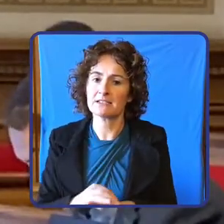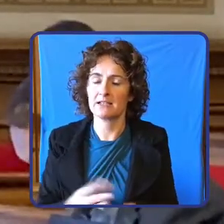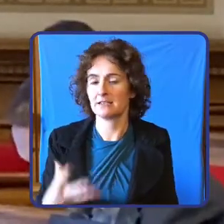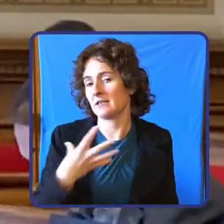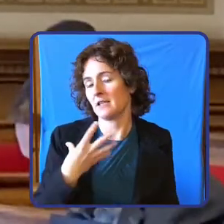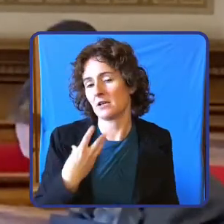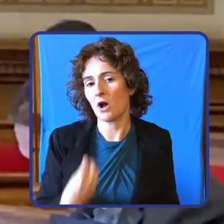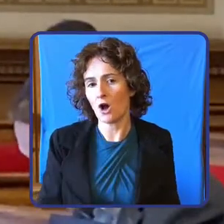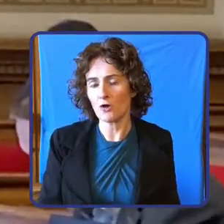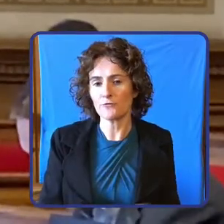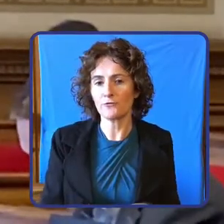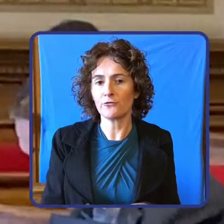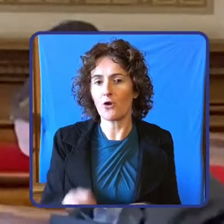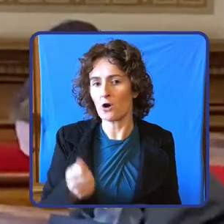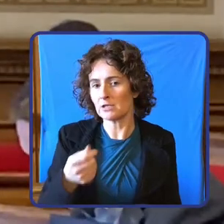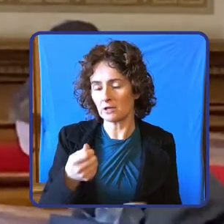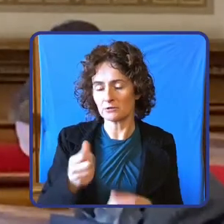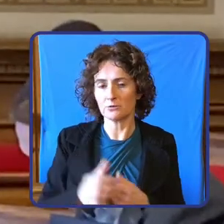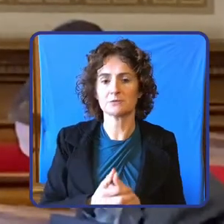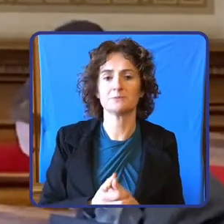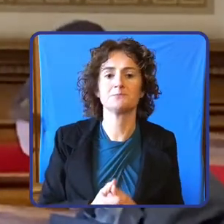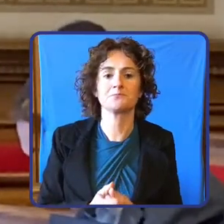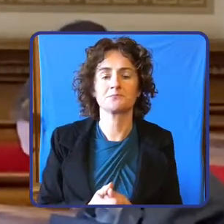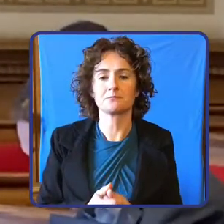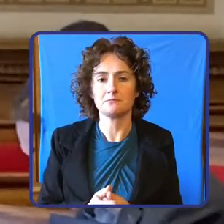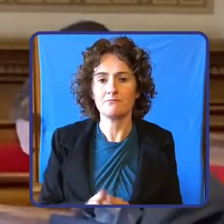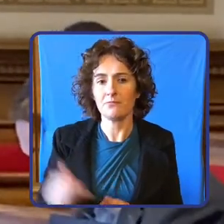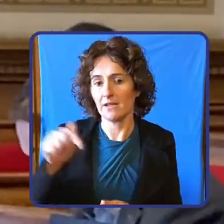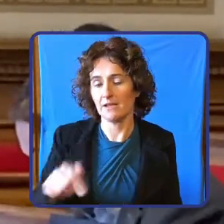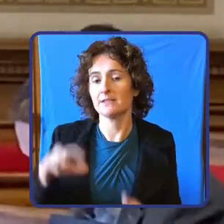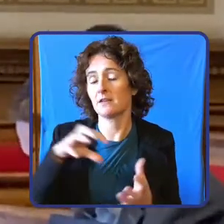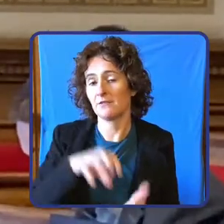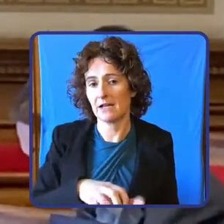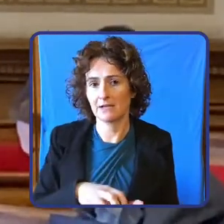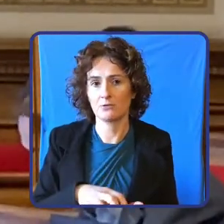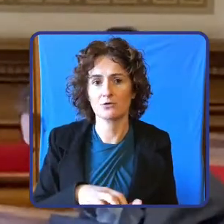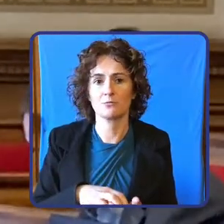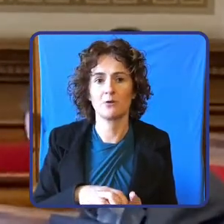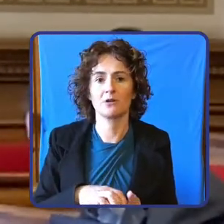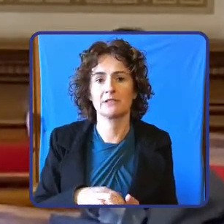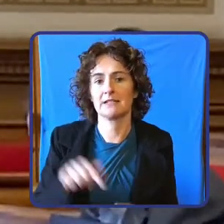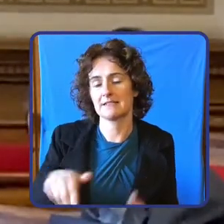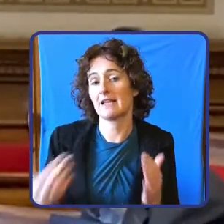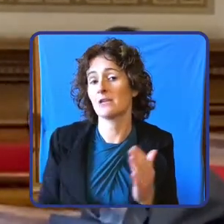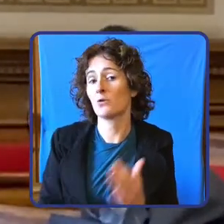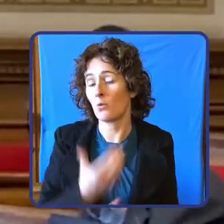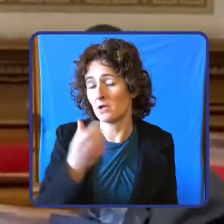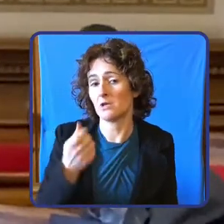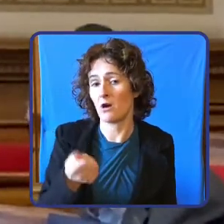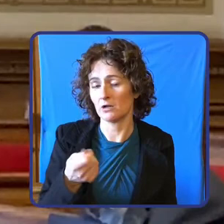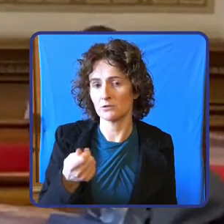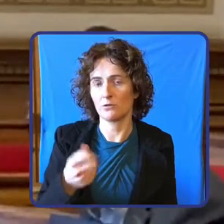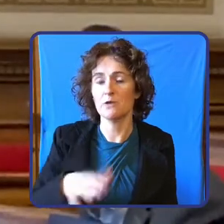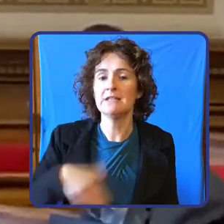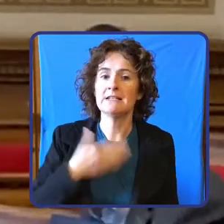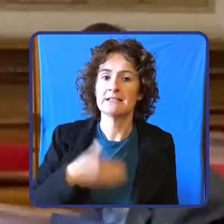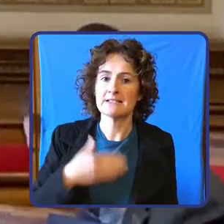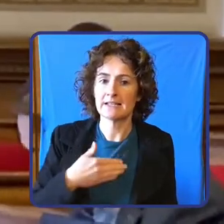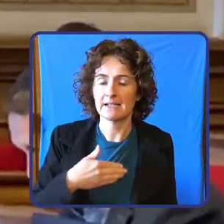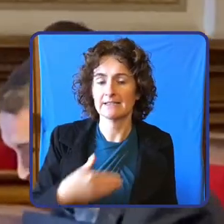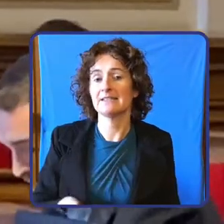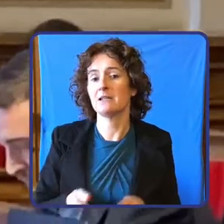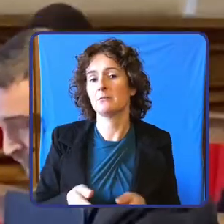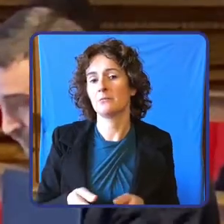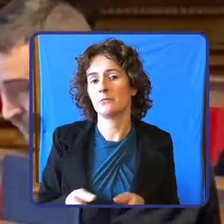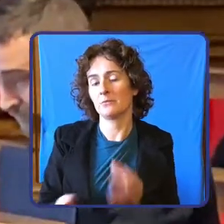és a Tiszta Vásárhelyi Egyesület képviselői, illetve városvezetők bevezettek egy új adónemet. Azt szeretném tisztelettel